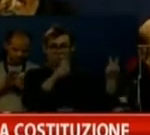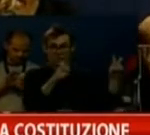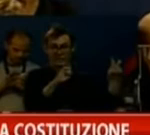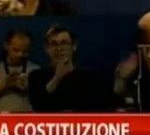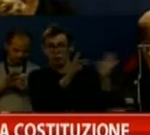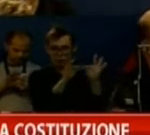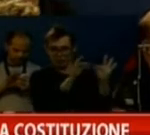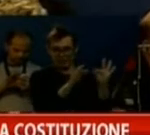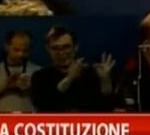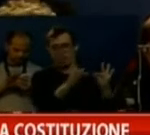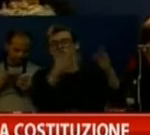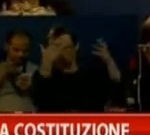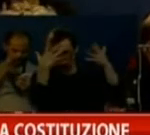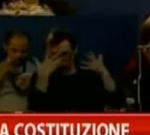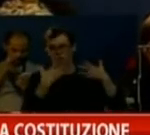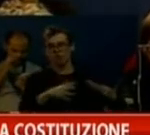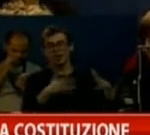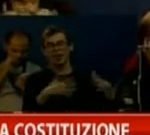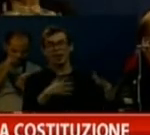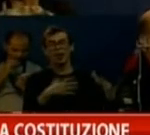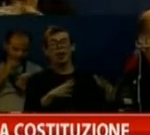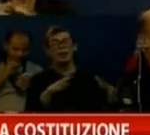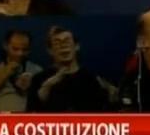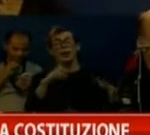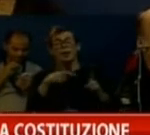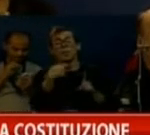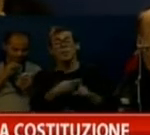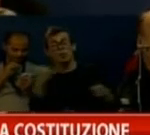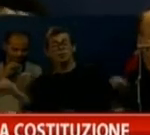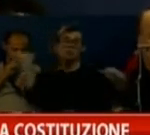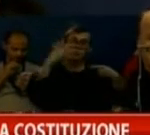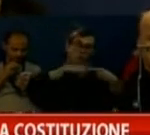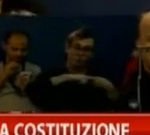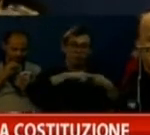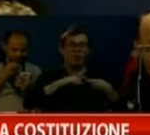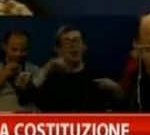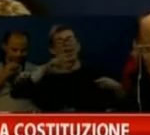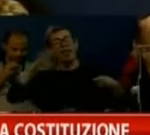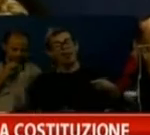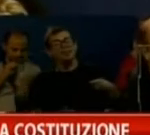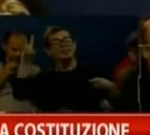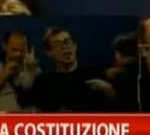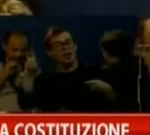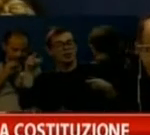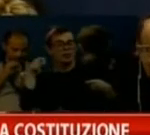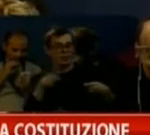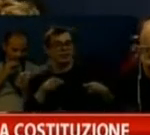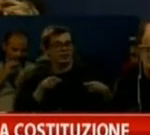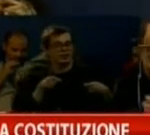attaccarci un enorme vagone che è una modifica della forma di governo in una maniera che